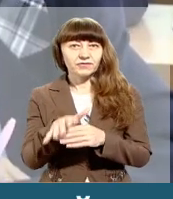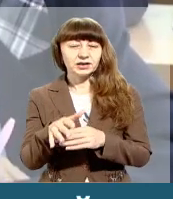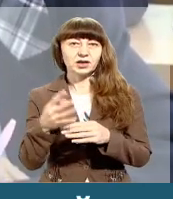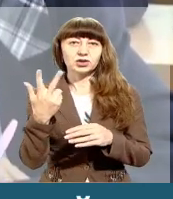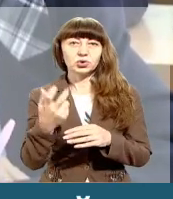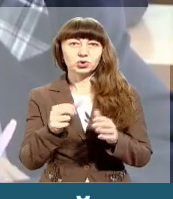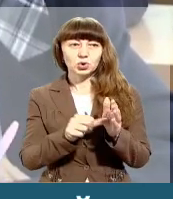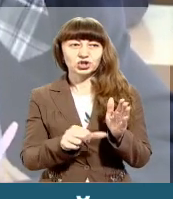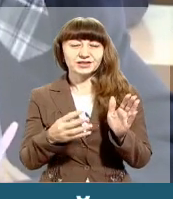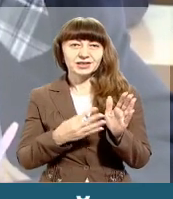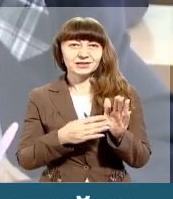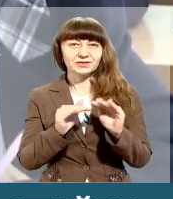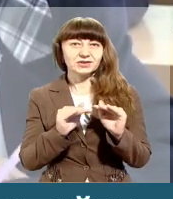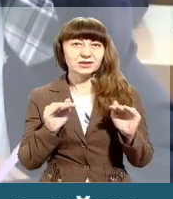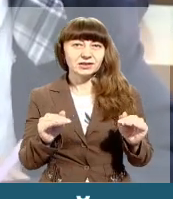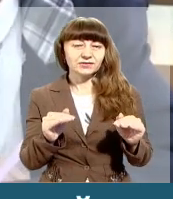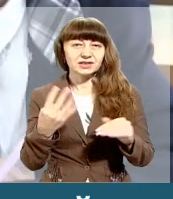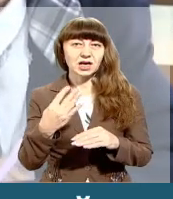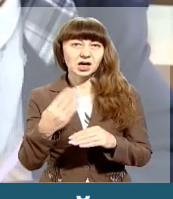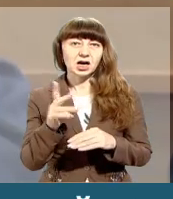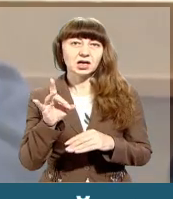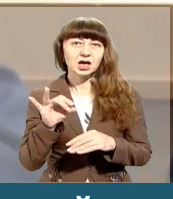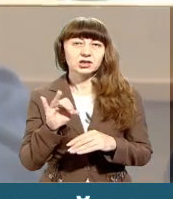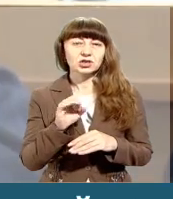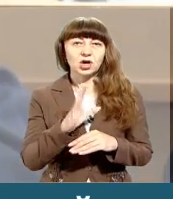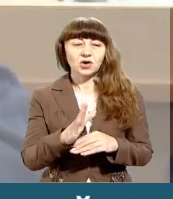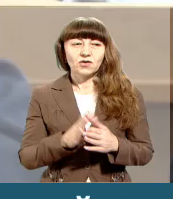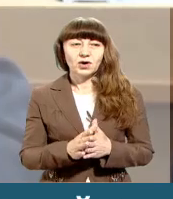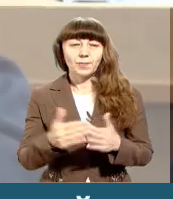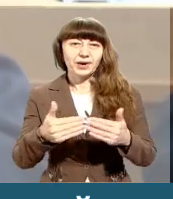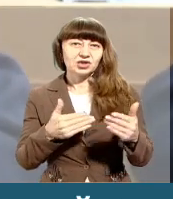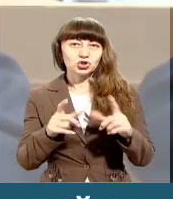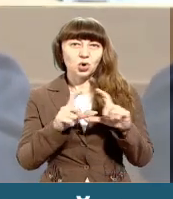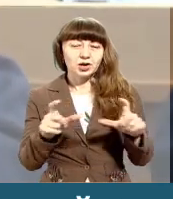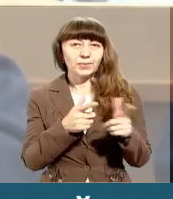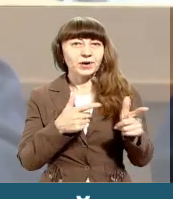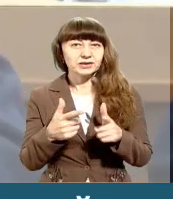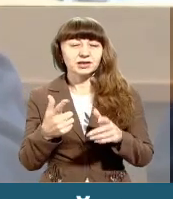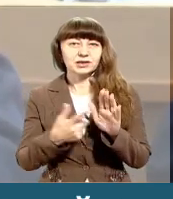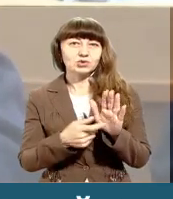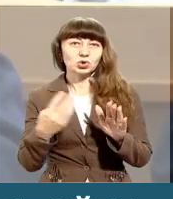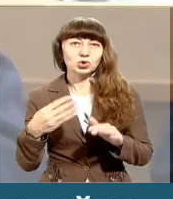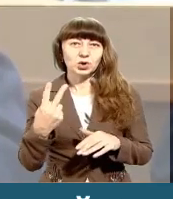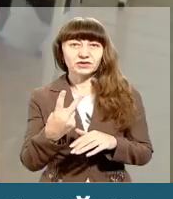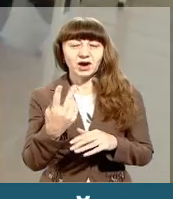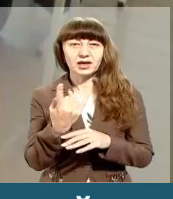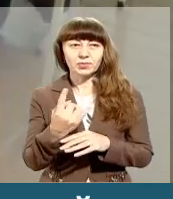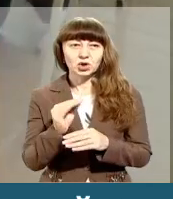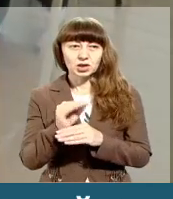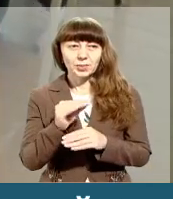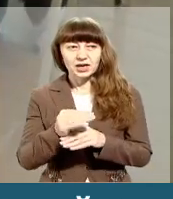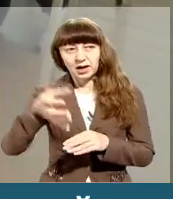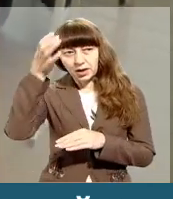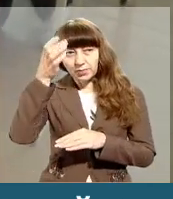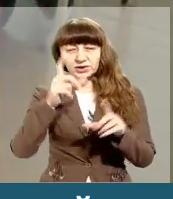40 мектеп алды даярлық сыныбы ұйымдастырылды. Жыл сайын қосымша білім беру орындары ашылып келеді. Соңғы 3 жылда қосымша 608 орын